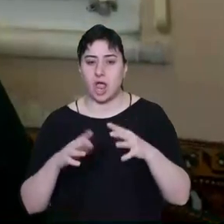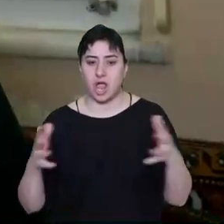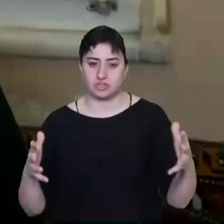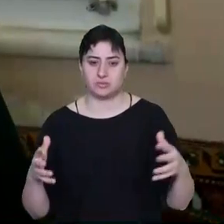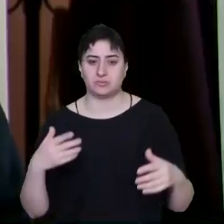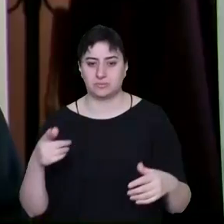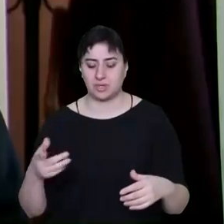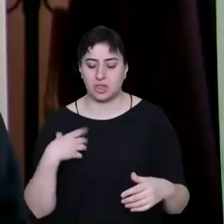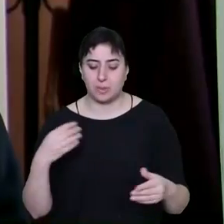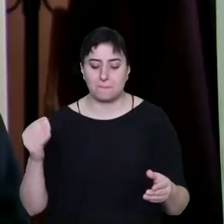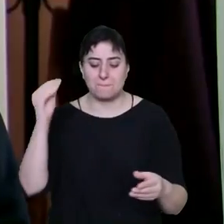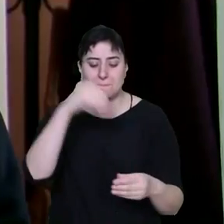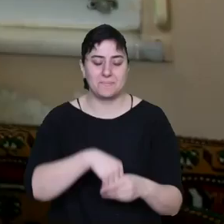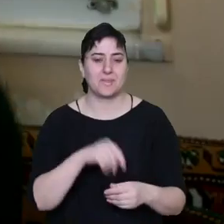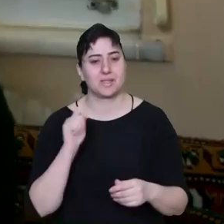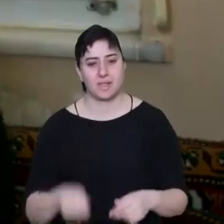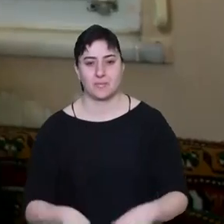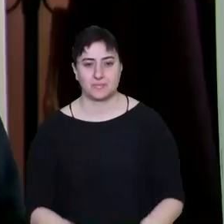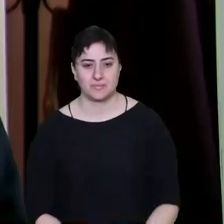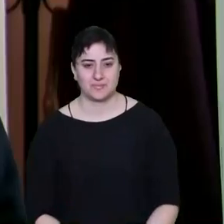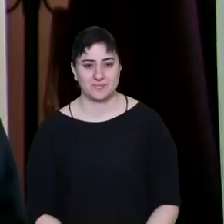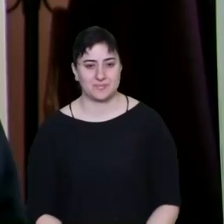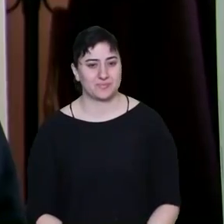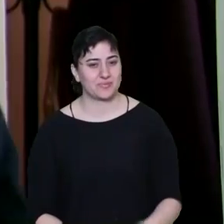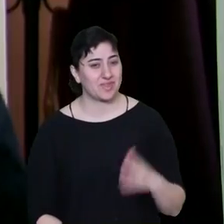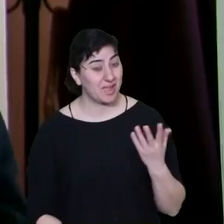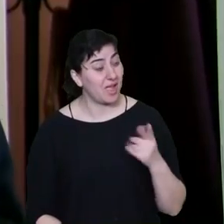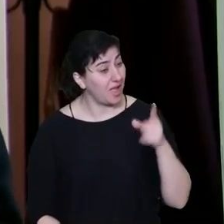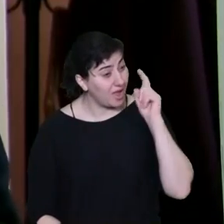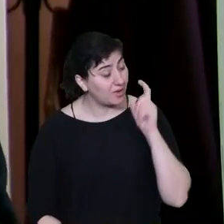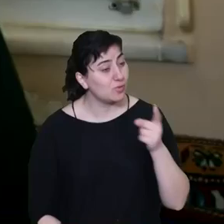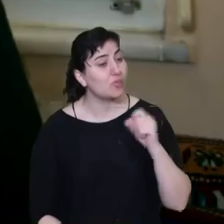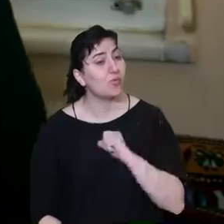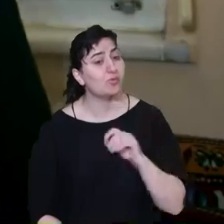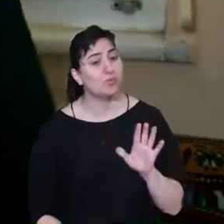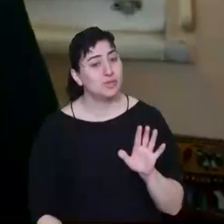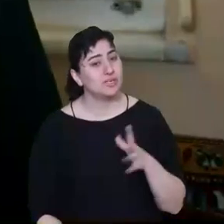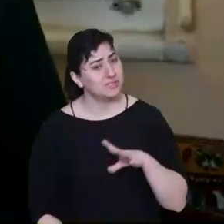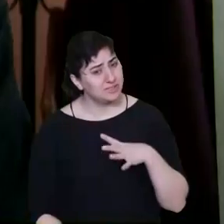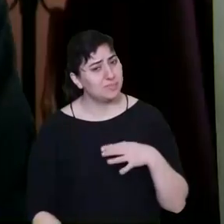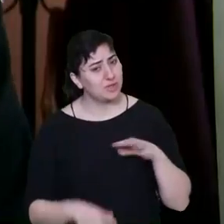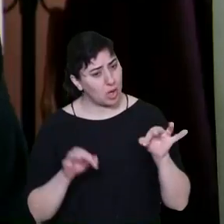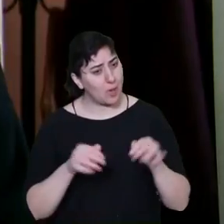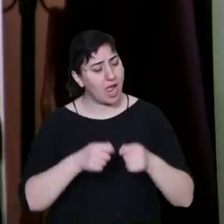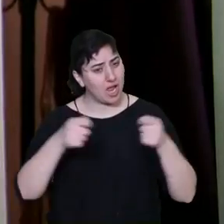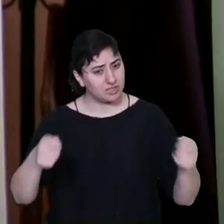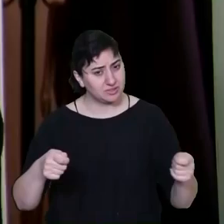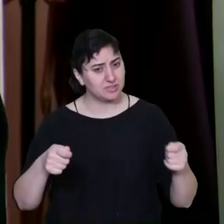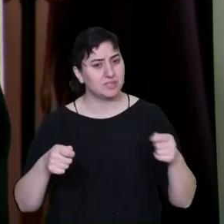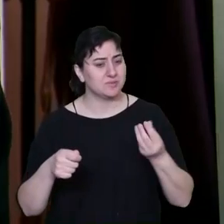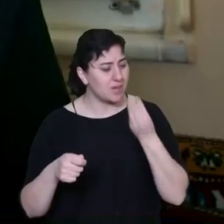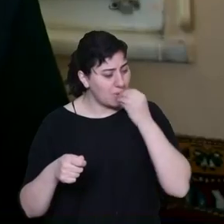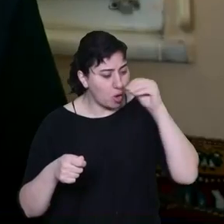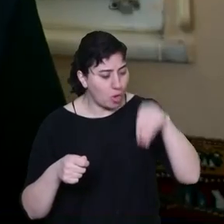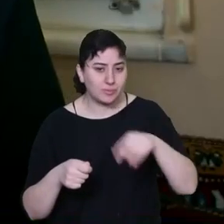şöyle de. Belki kendinden böyle yavaş yavaş yavaş torbanın içine girer. Bu zeka seni korkutmuyor değil mi? İstersen ben torbayı açayım. İçine biraz daha